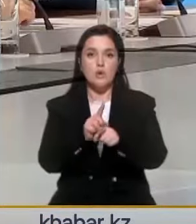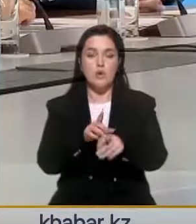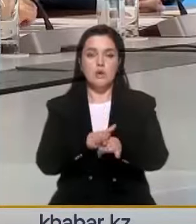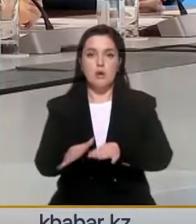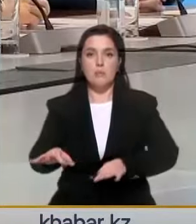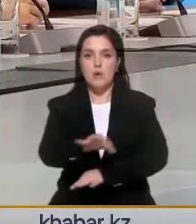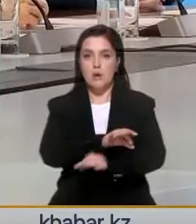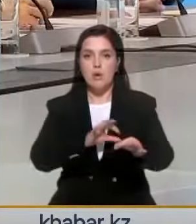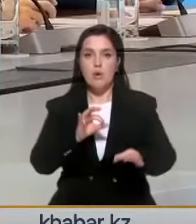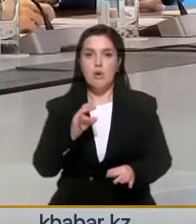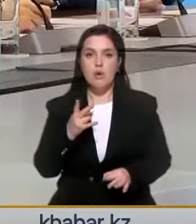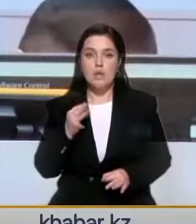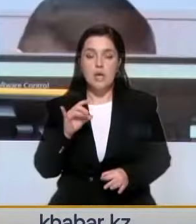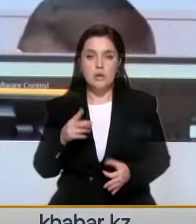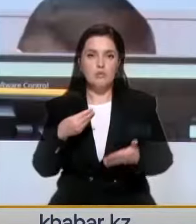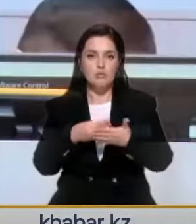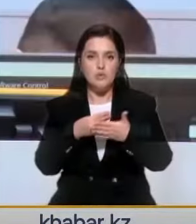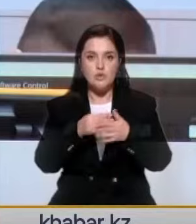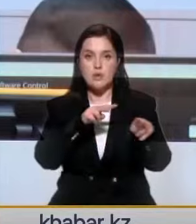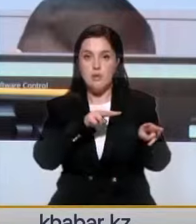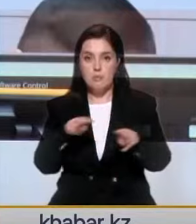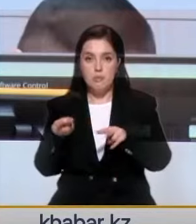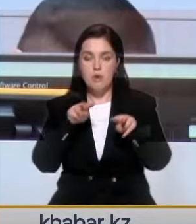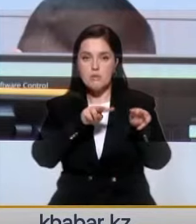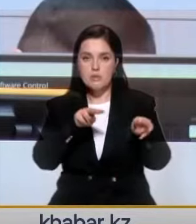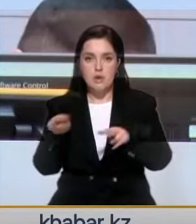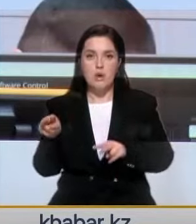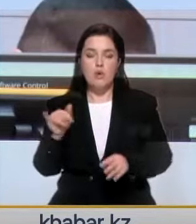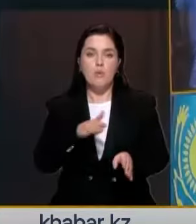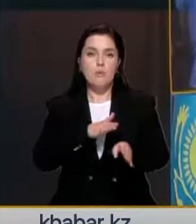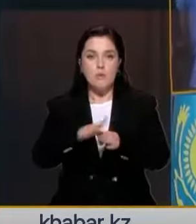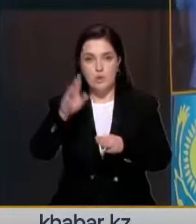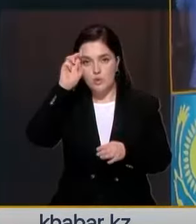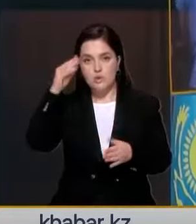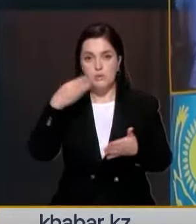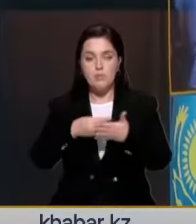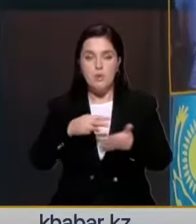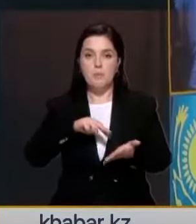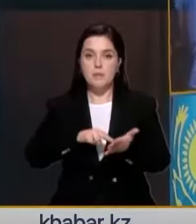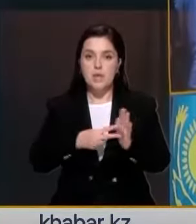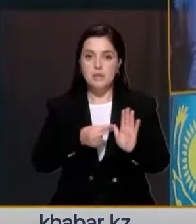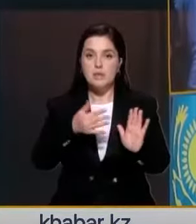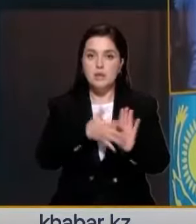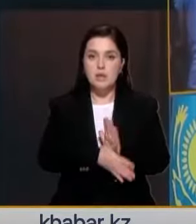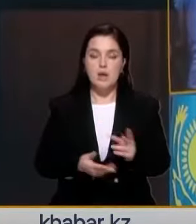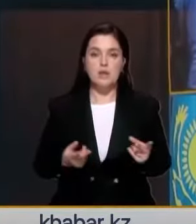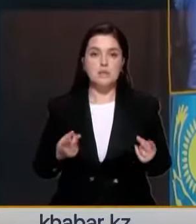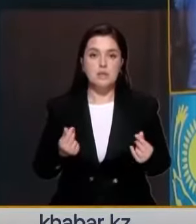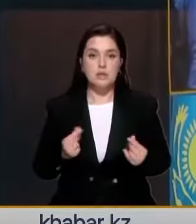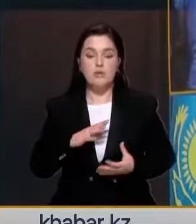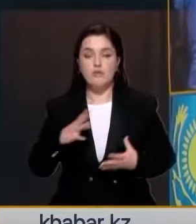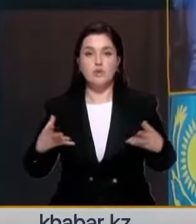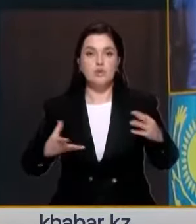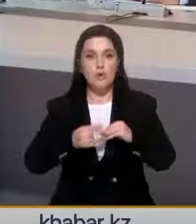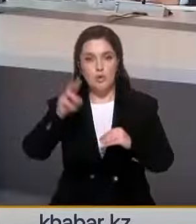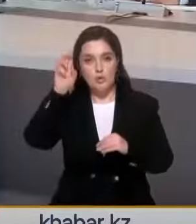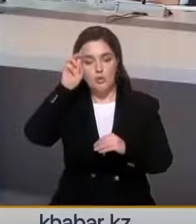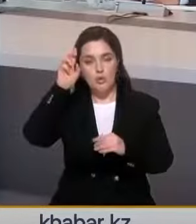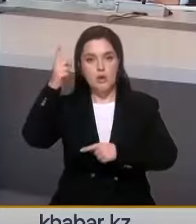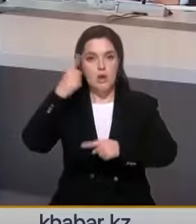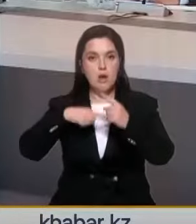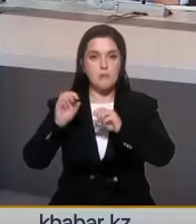проект онлайн бюджетный мониторинг он помогает отслеживать исполнение госбюджета планирование и расходование средств в результате в госка казну